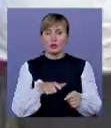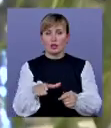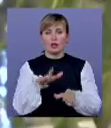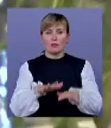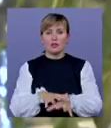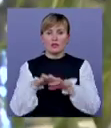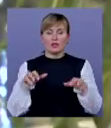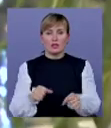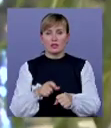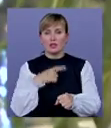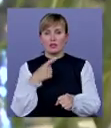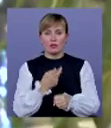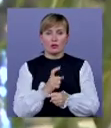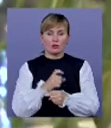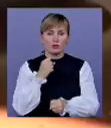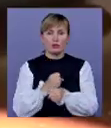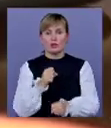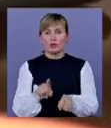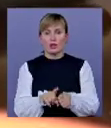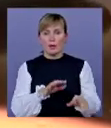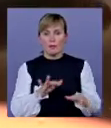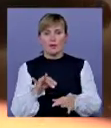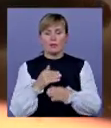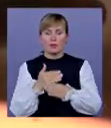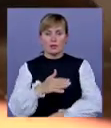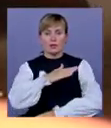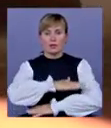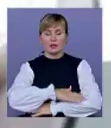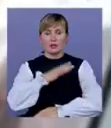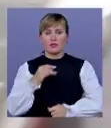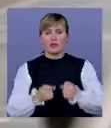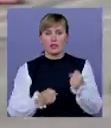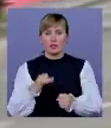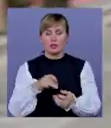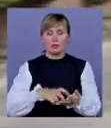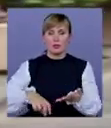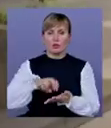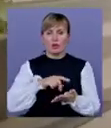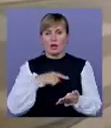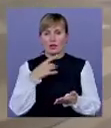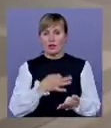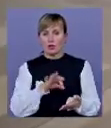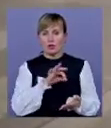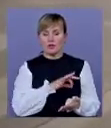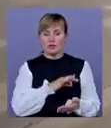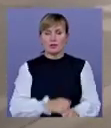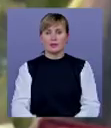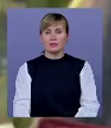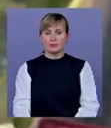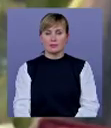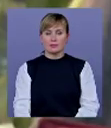местные власти обходятся гораздо строже. Такие меры и помогают дисциплинировать и водителей, и пешеходов, говорит юрист из Бергена